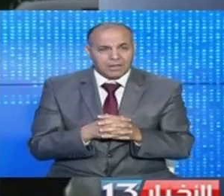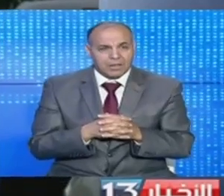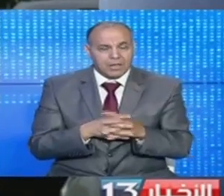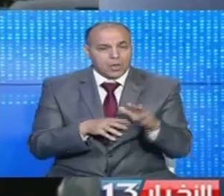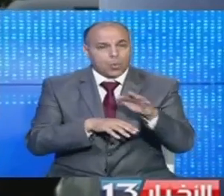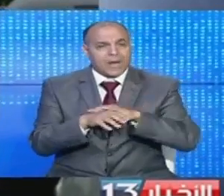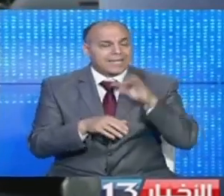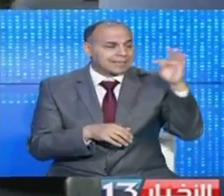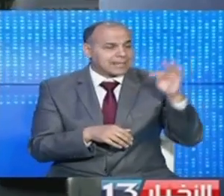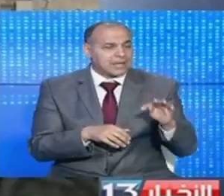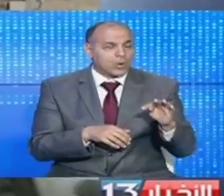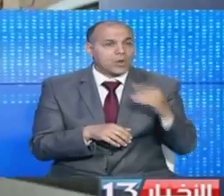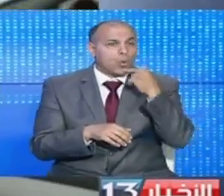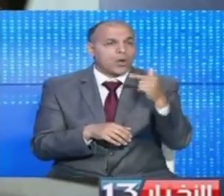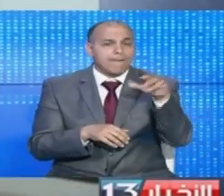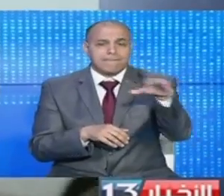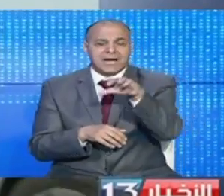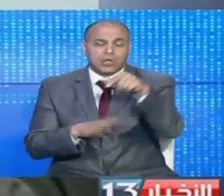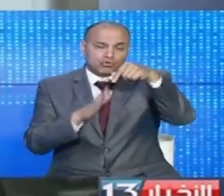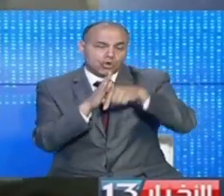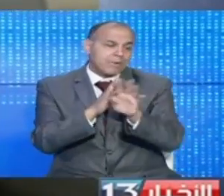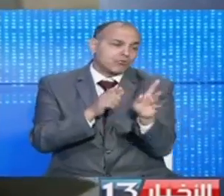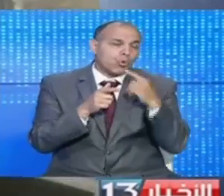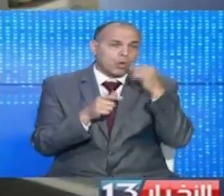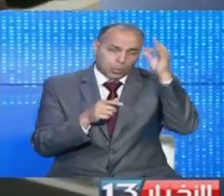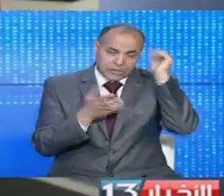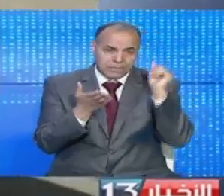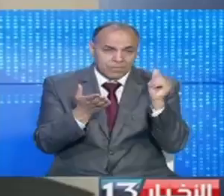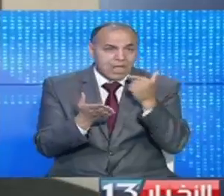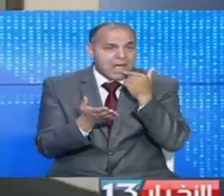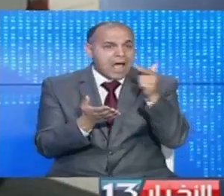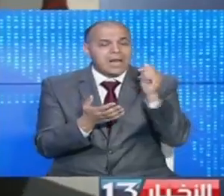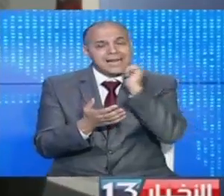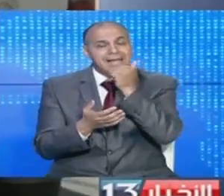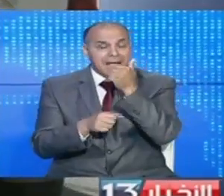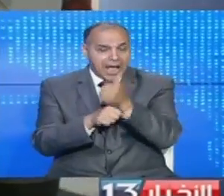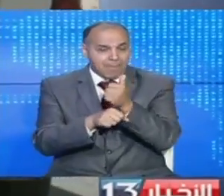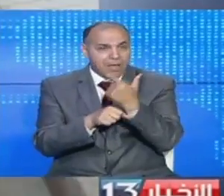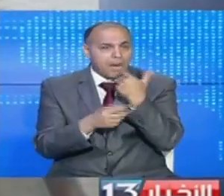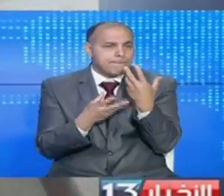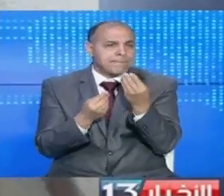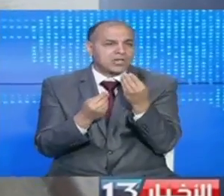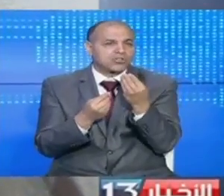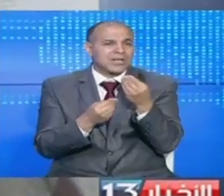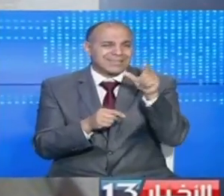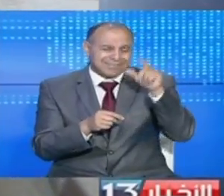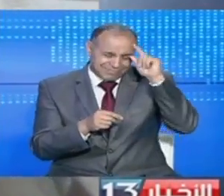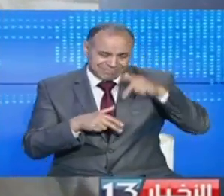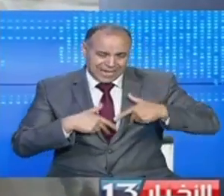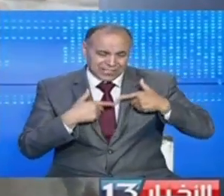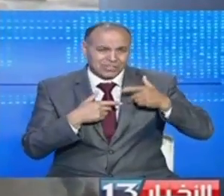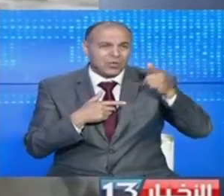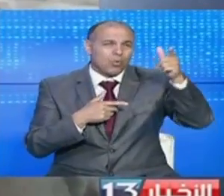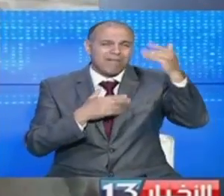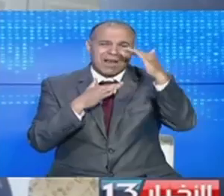في ولاية تطاوين وغيرها من مناطق الجنوب الشرقية التونسية، العيد هذا العام للكثير من المهاجرين أصلي